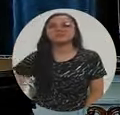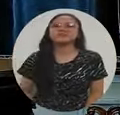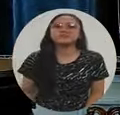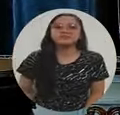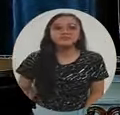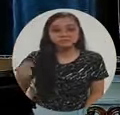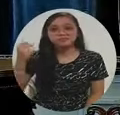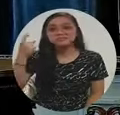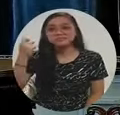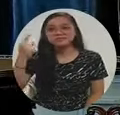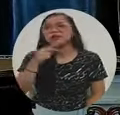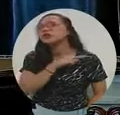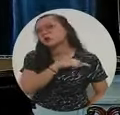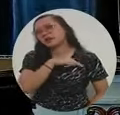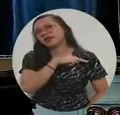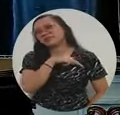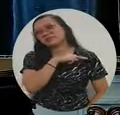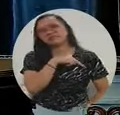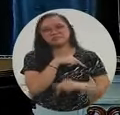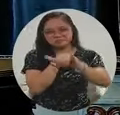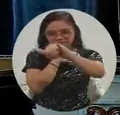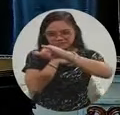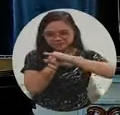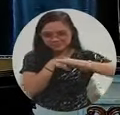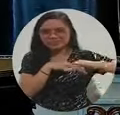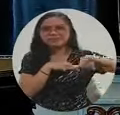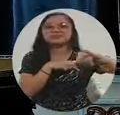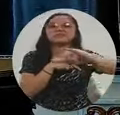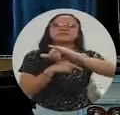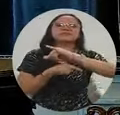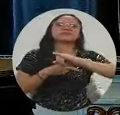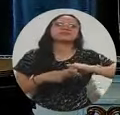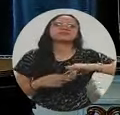Doon ako higi, I won Nick Binolero yesterday.